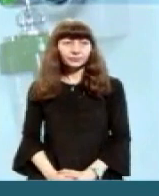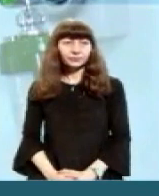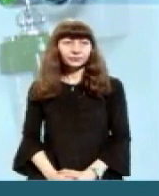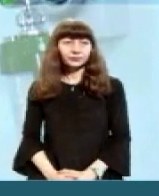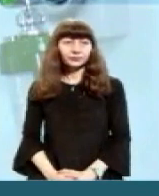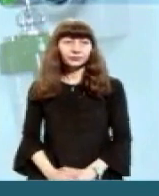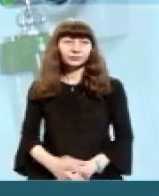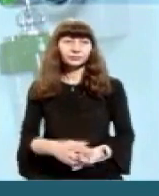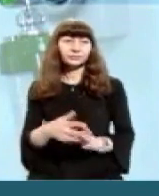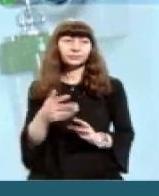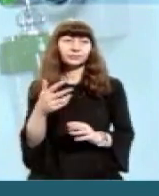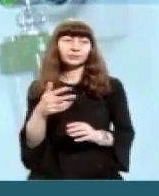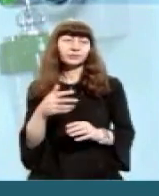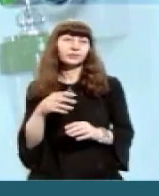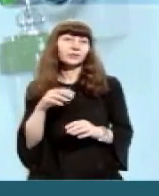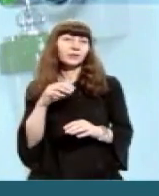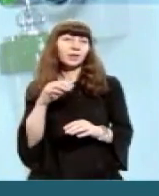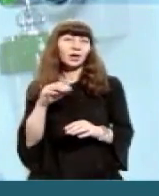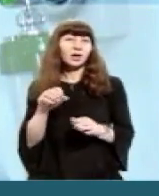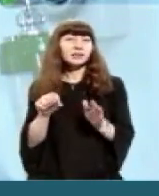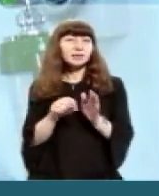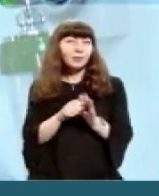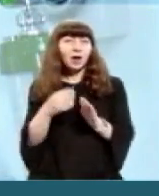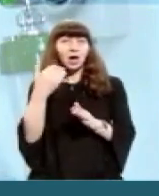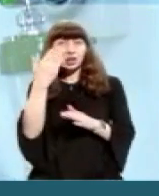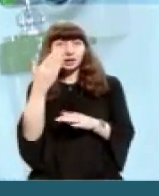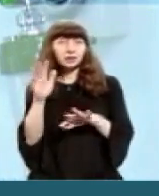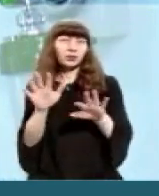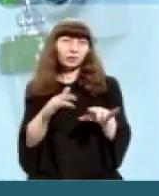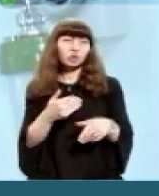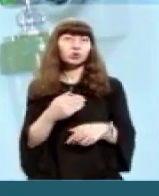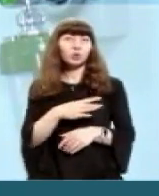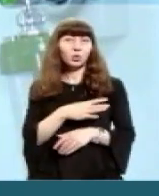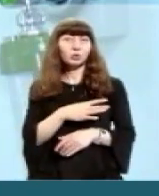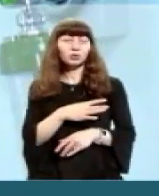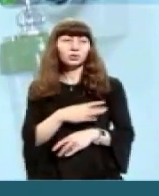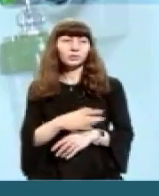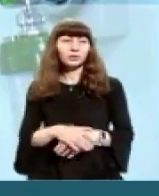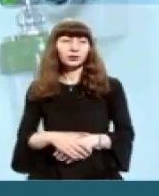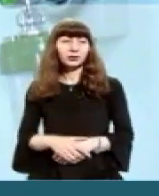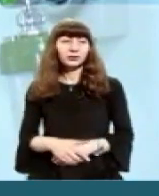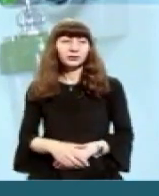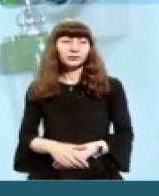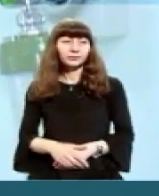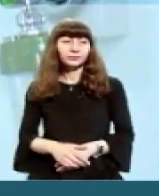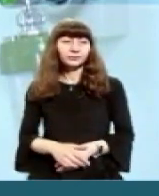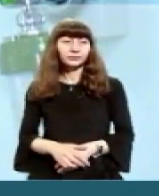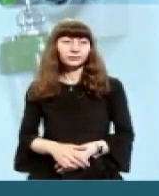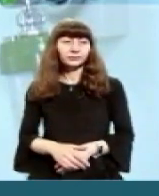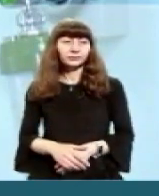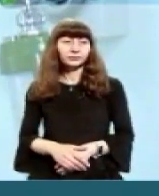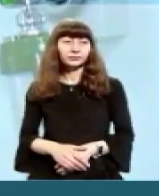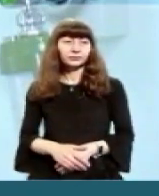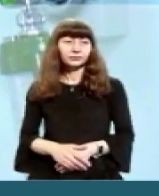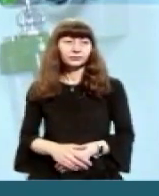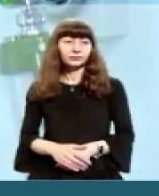пережили две суровые зимы, лето жаркое, сплит-системы помогали, в общем-то, для охлаждения